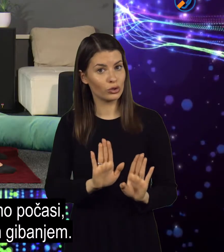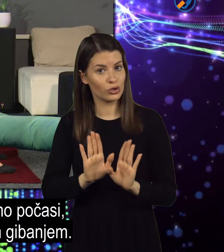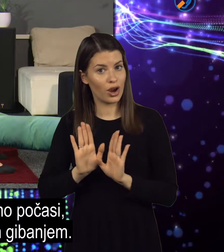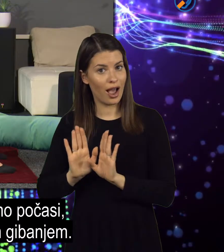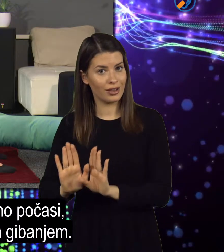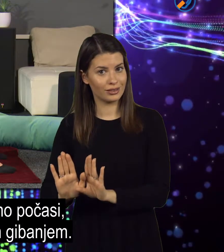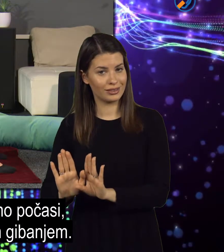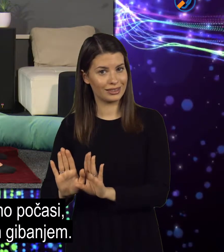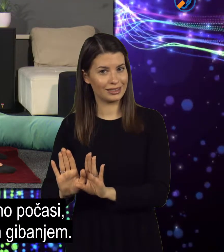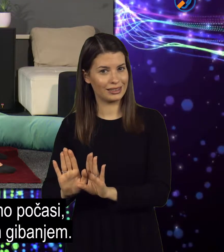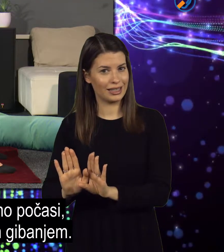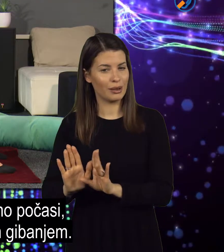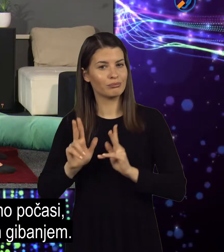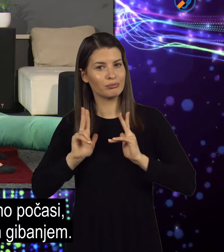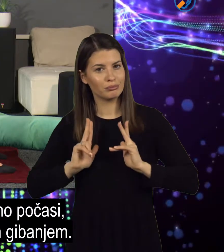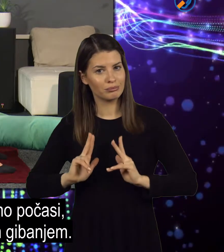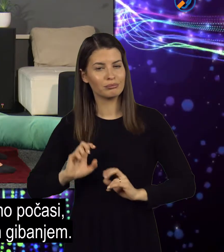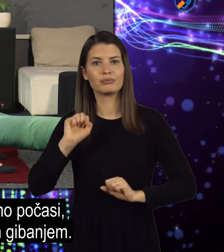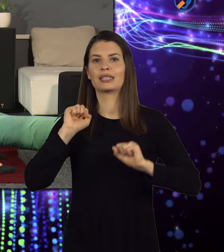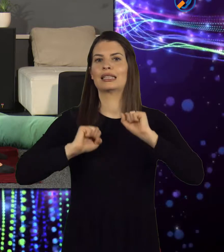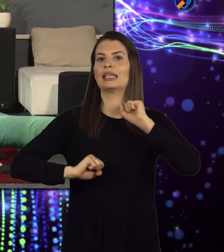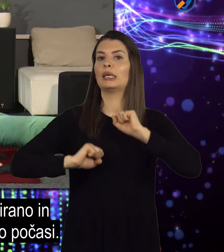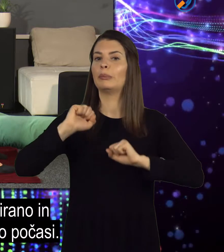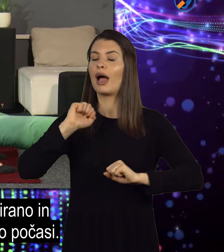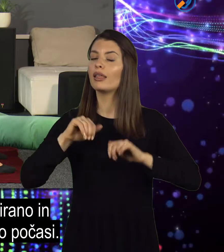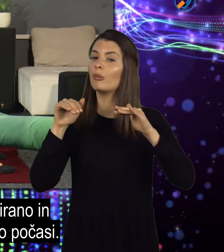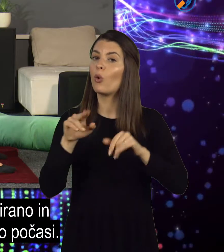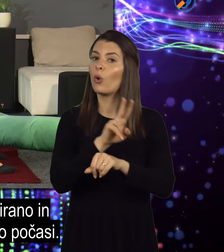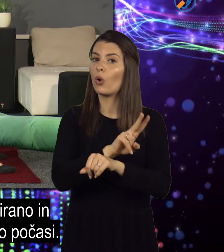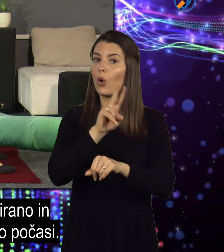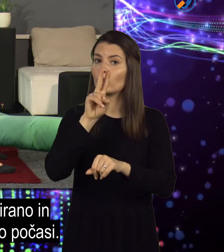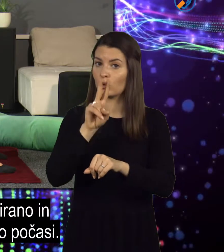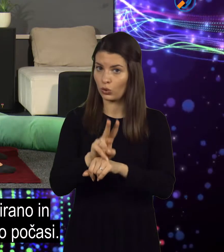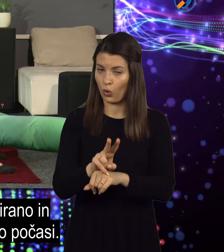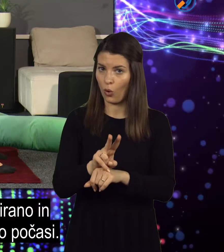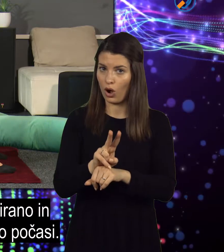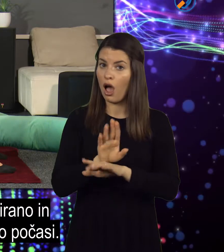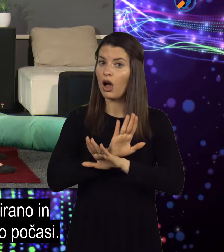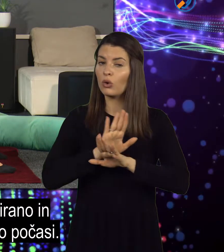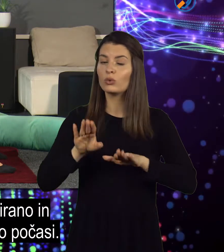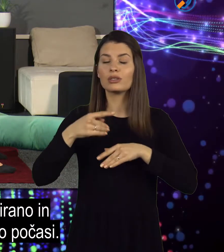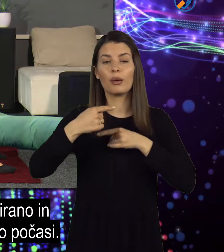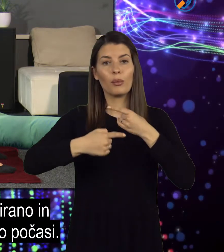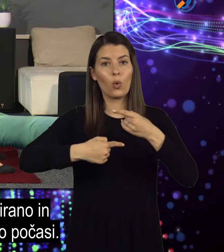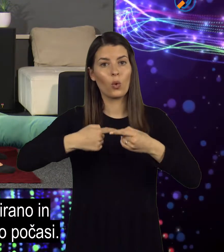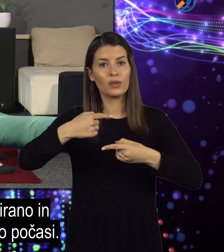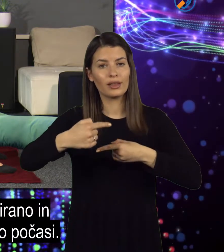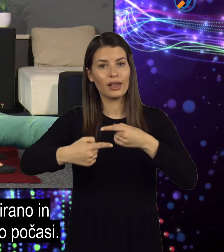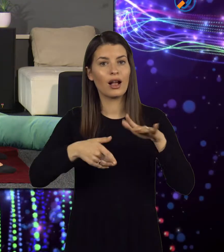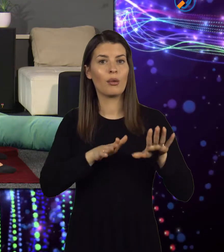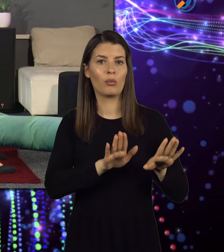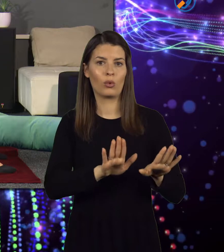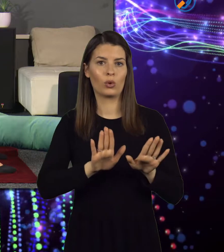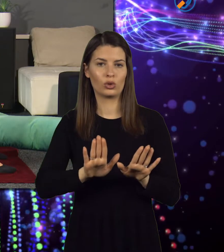počasi, čisto z nevsiljivim gibanjem, vse je kontrolirano in vse poteka čisto